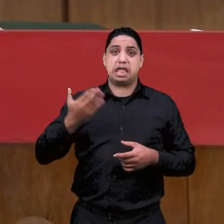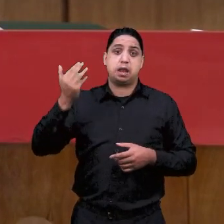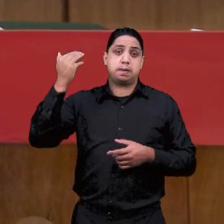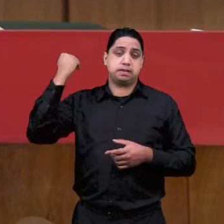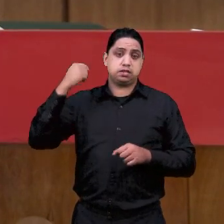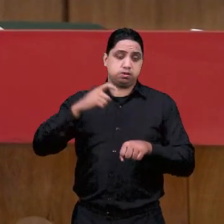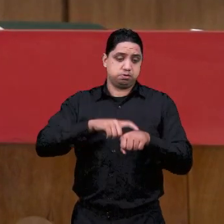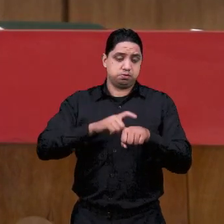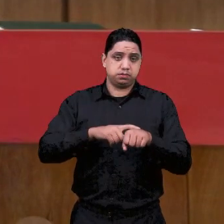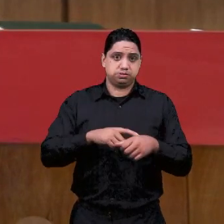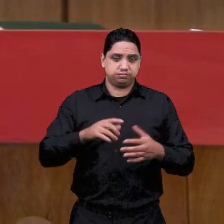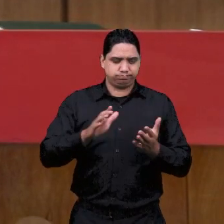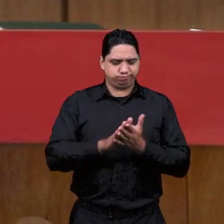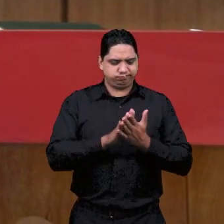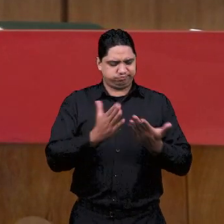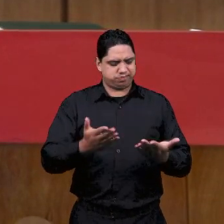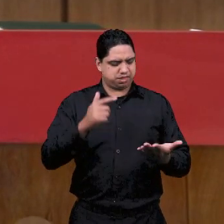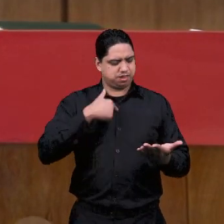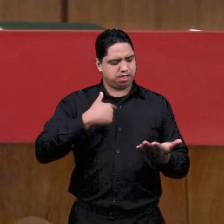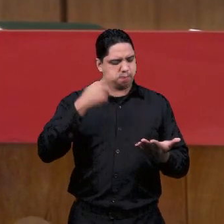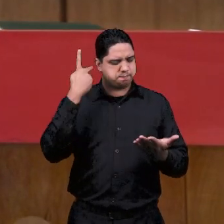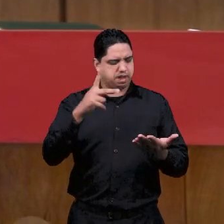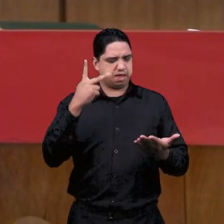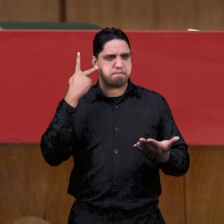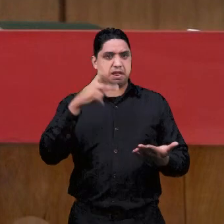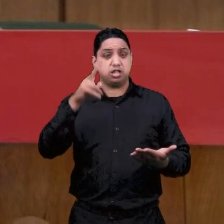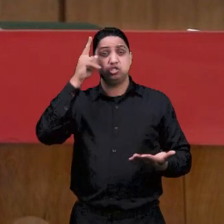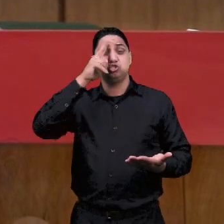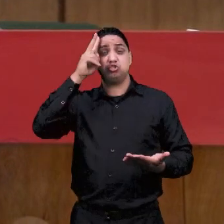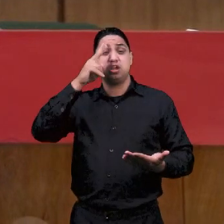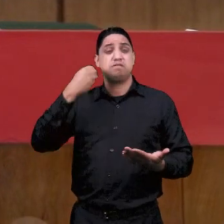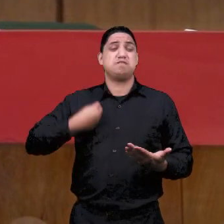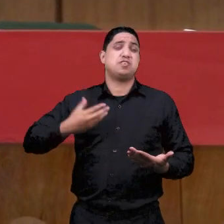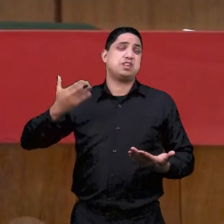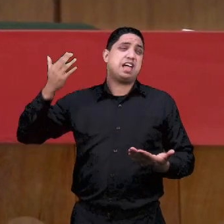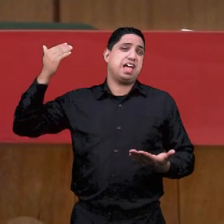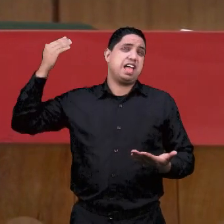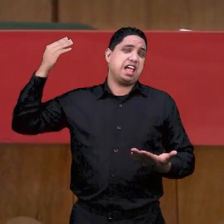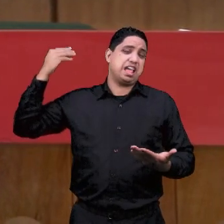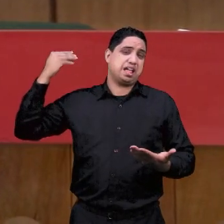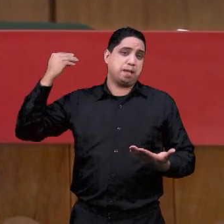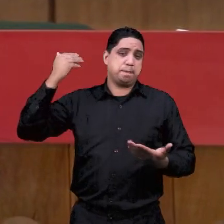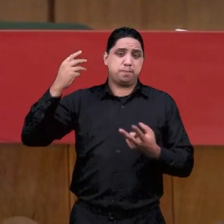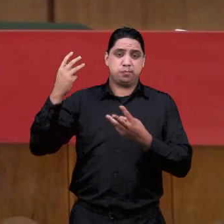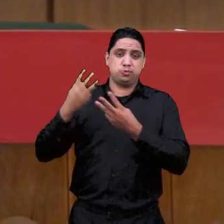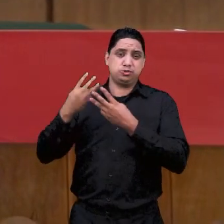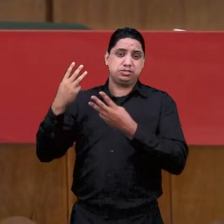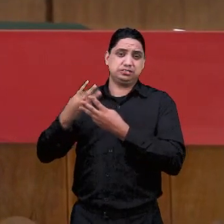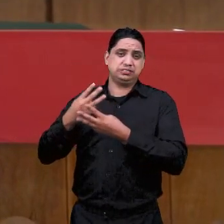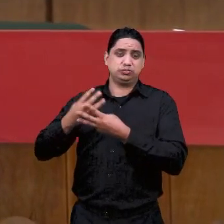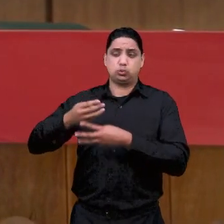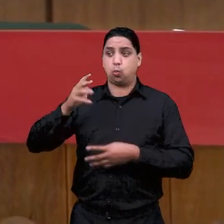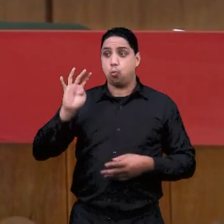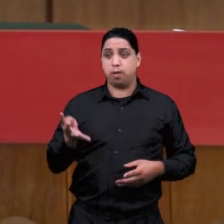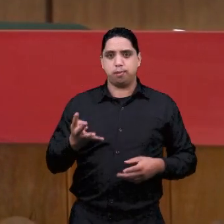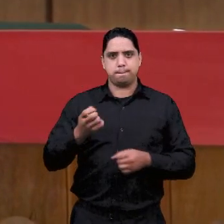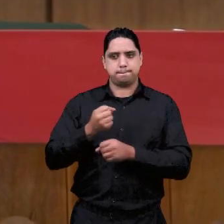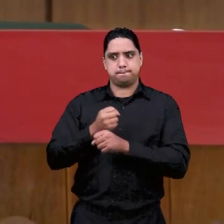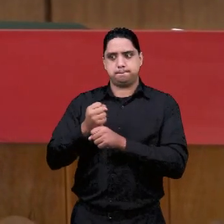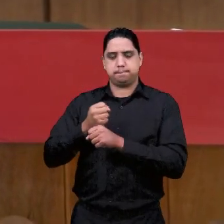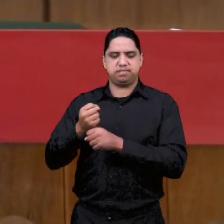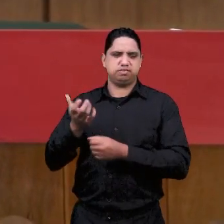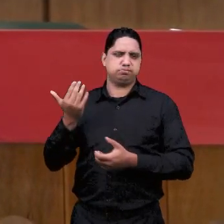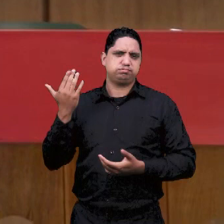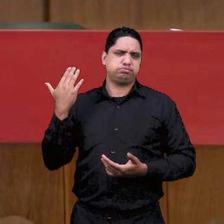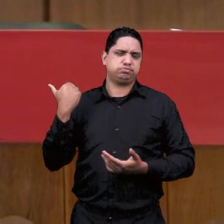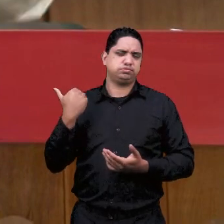et commencent à prêcher ce qui a été vécu là-bas par Israël à 4000 ans en arrière. Donc, il va